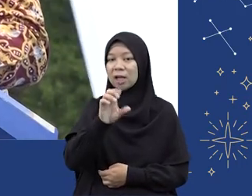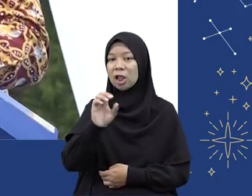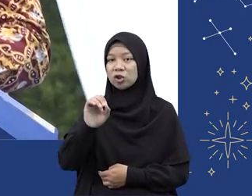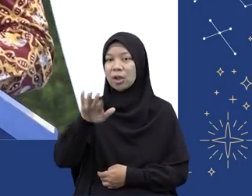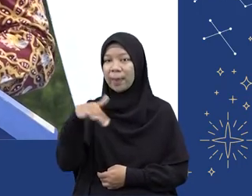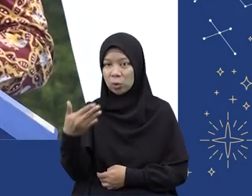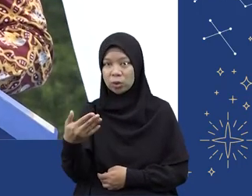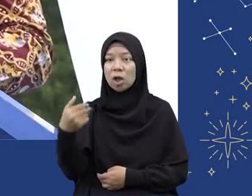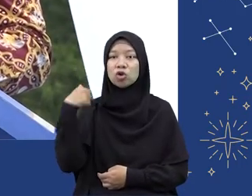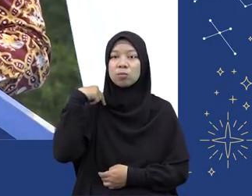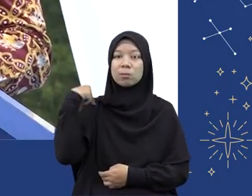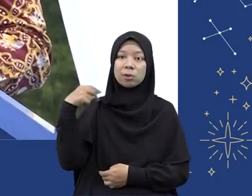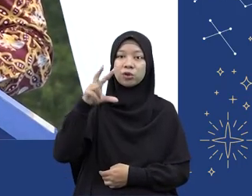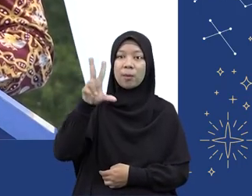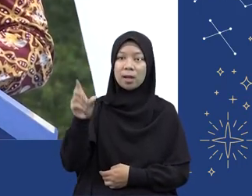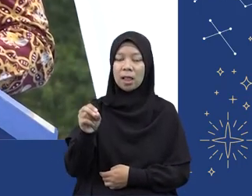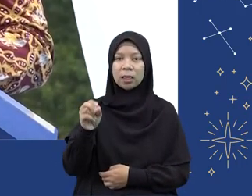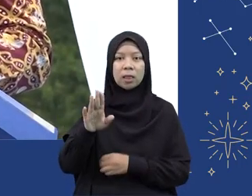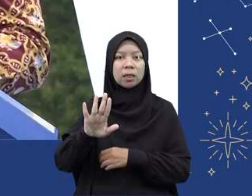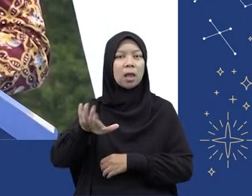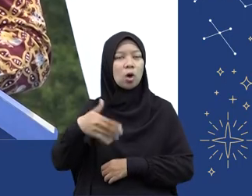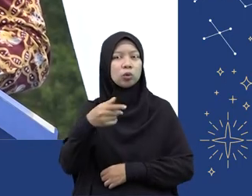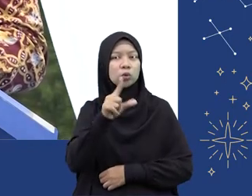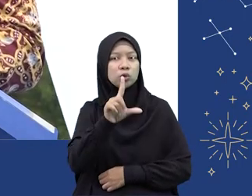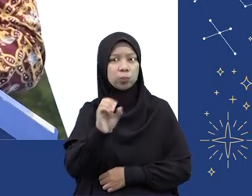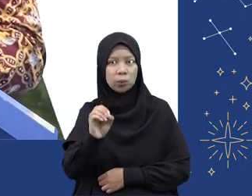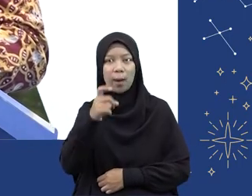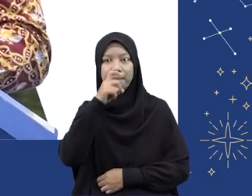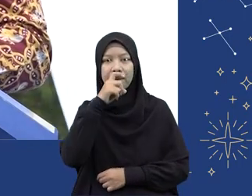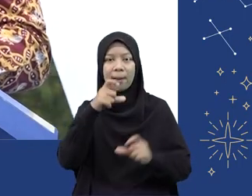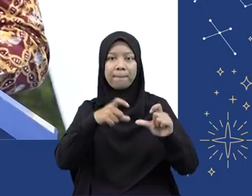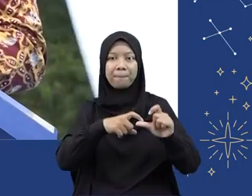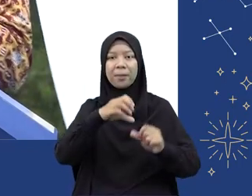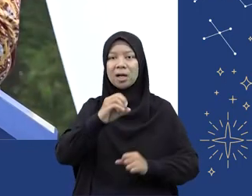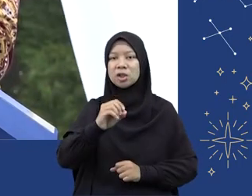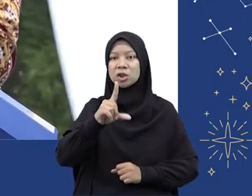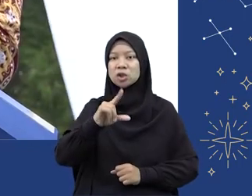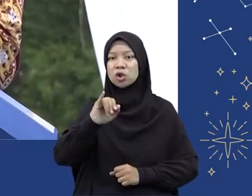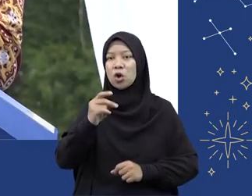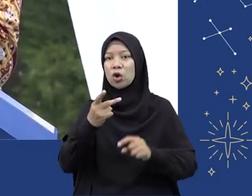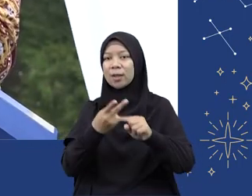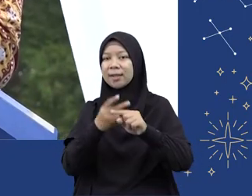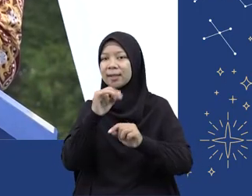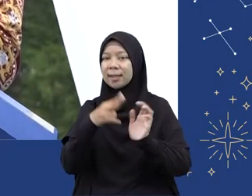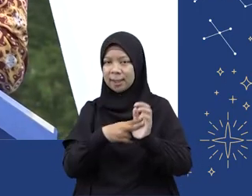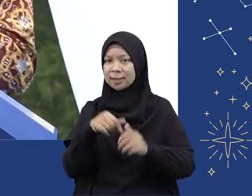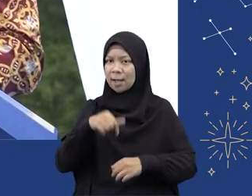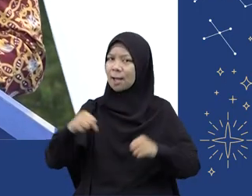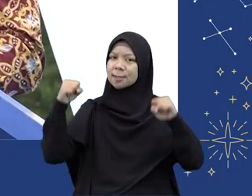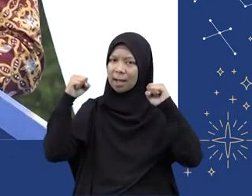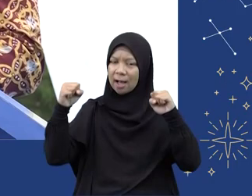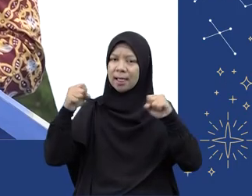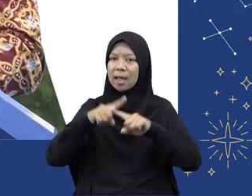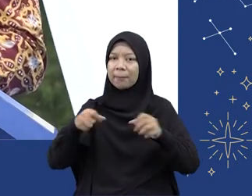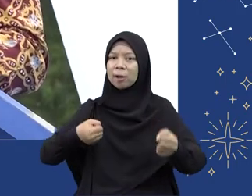Jawa Barat tahun 70-an yaitu pas Solihin GP masih sehat walaupun di kursi roda